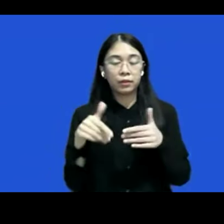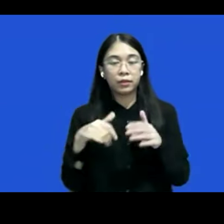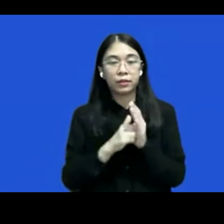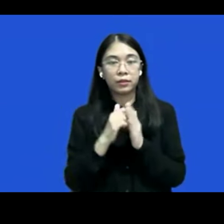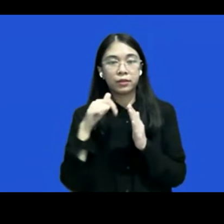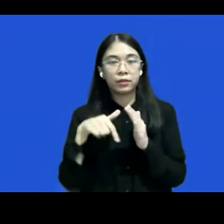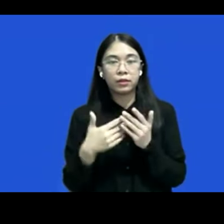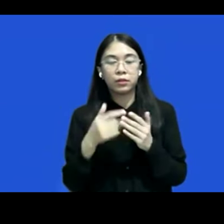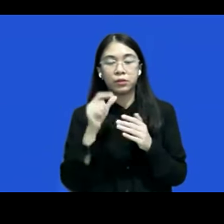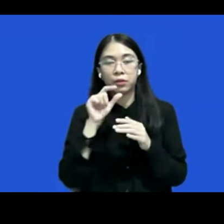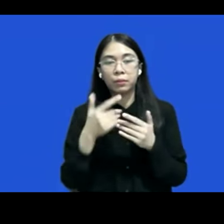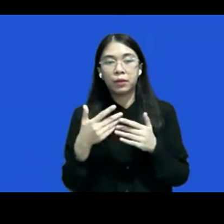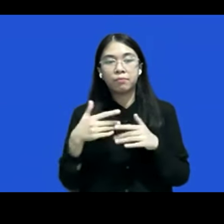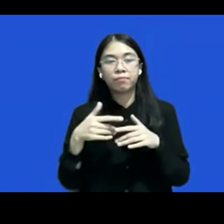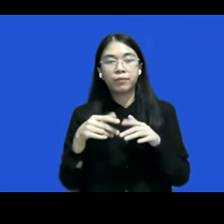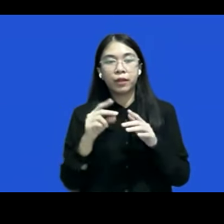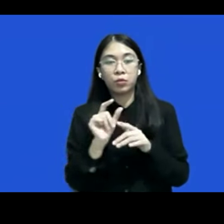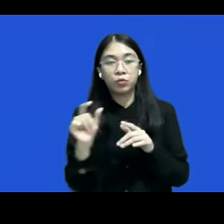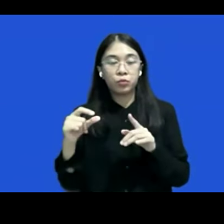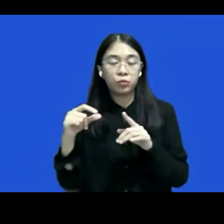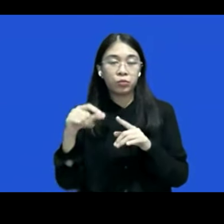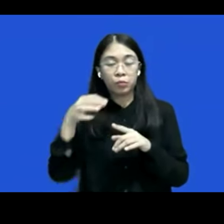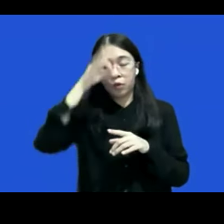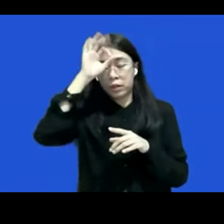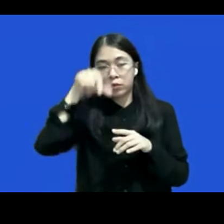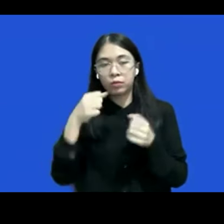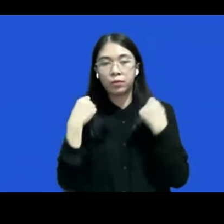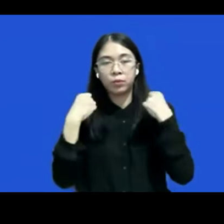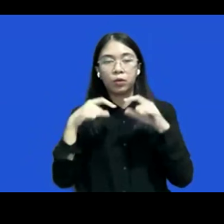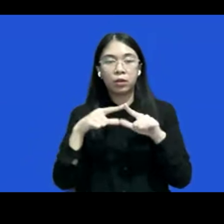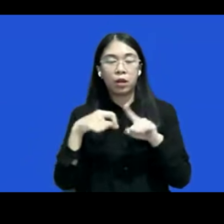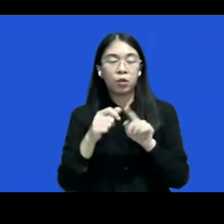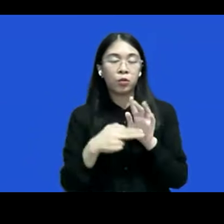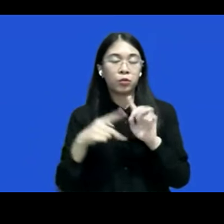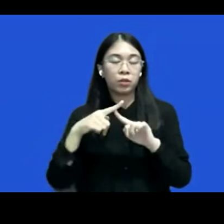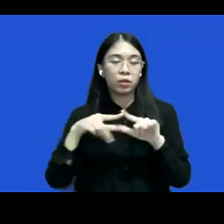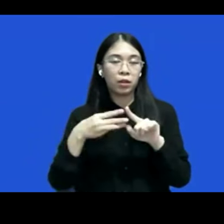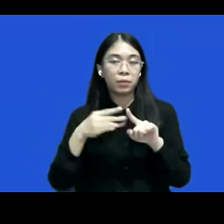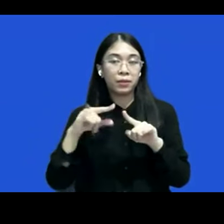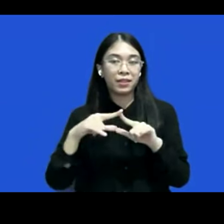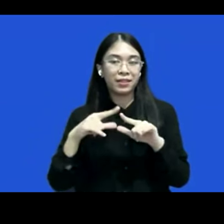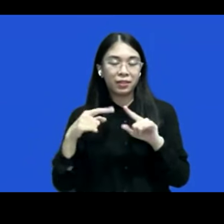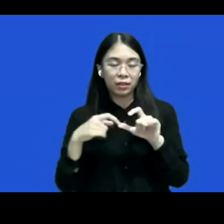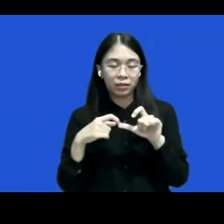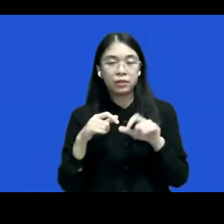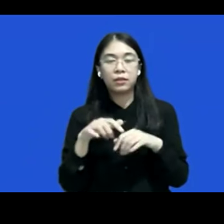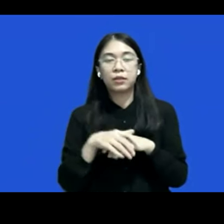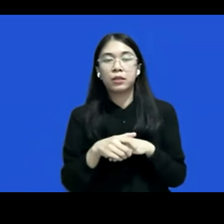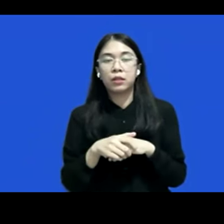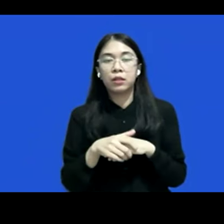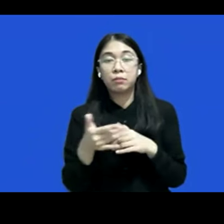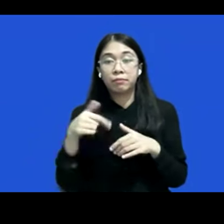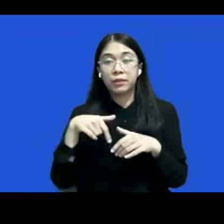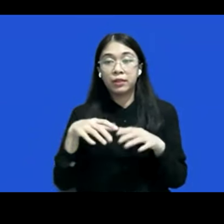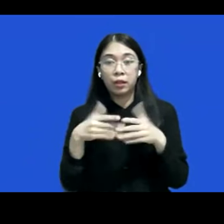Memperkuat Akuntabilitas atau Menambah Kewenangan. Pada seri pertama sekaligus seri pembuka, kita nanti akan